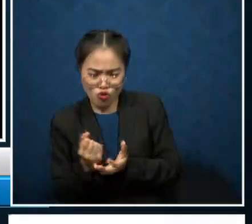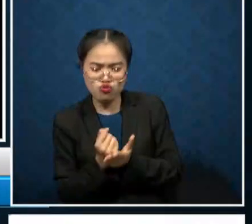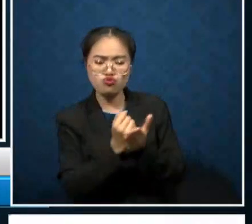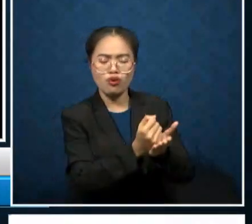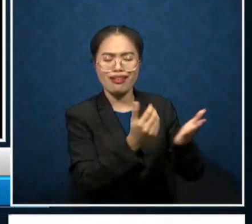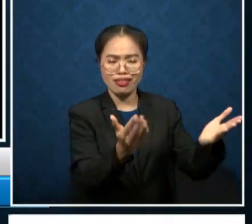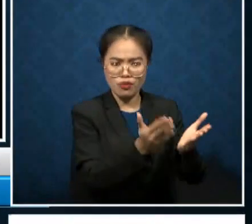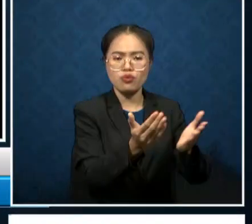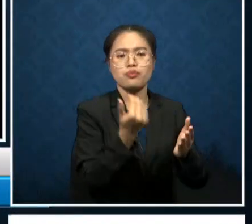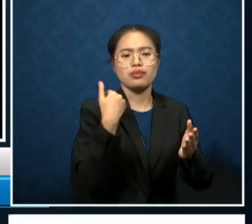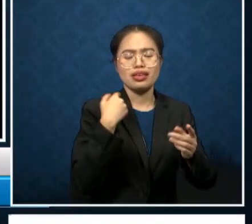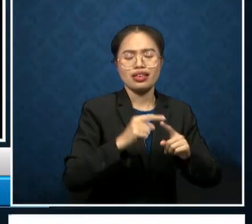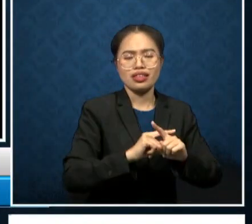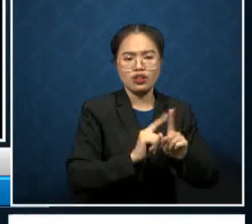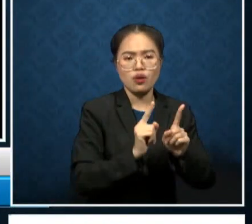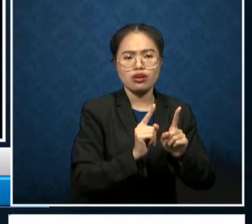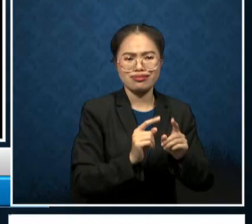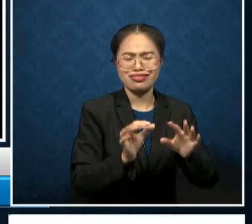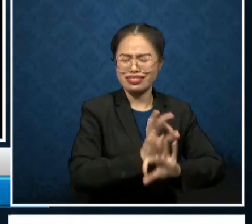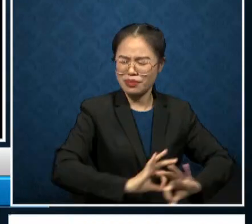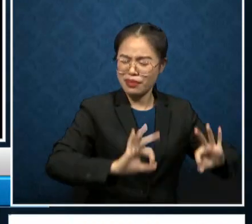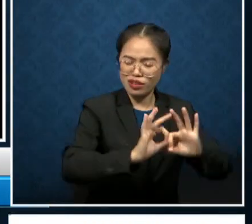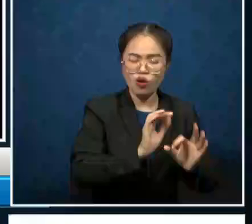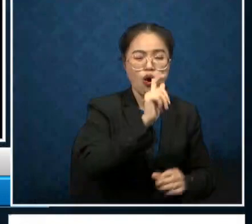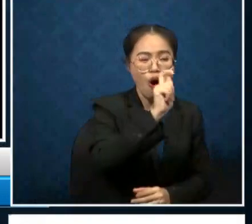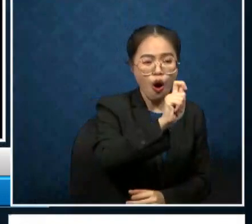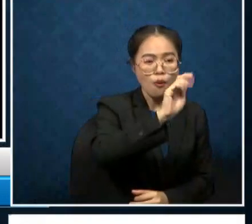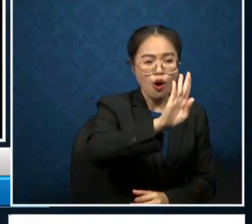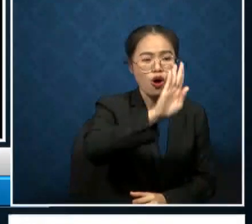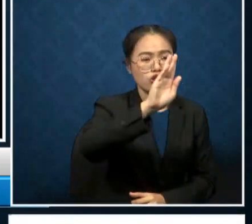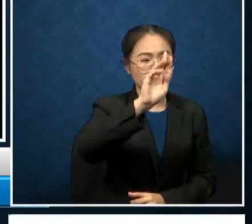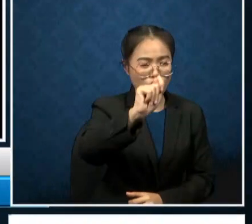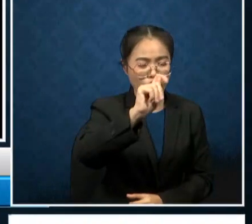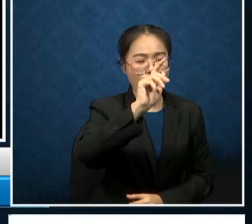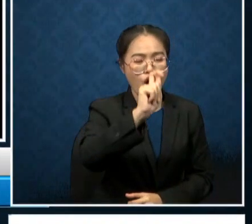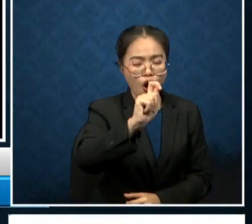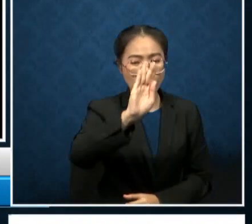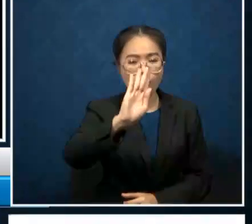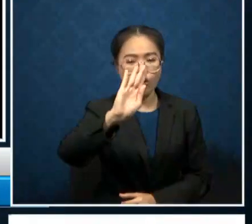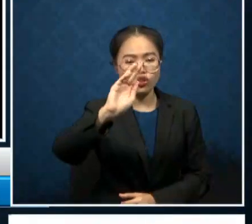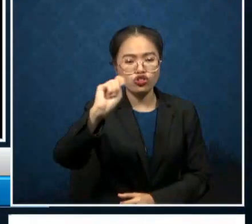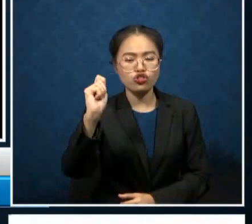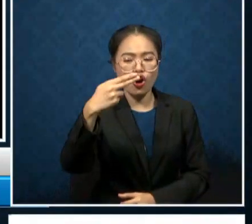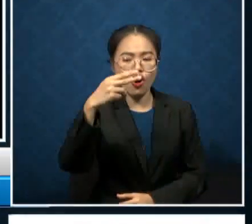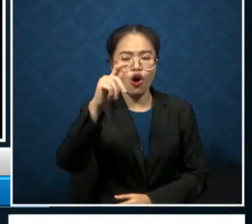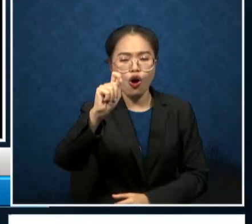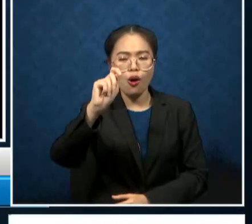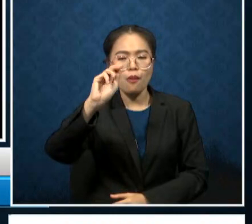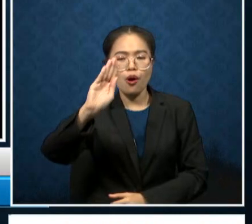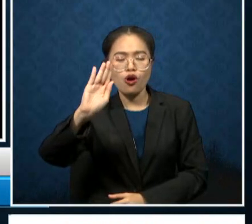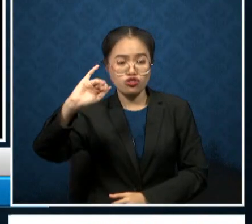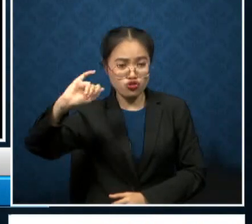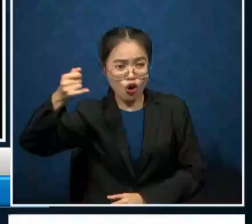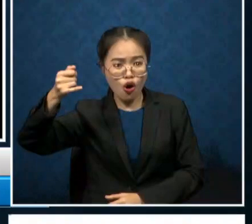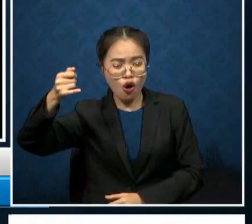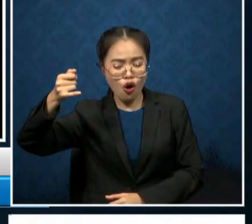สนงนั้นมามีส่วนร่วมได้เพราะฉะนั้นองค์กรทองท้องถิ่นไม่ว่าอบตอบทหรืออบจก็ตามจะควรที่